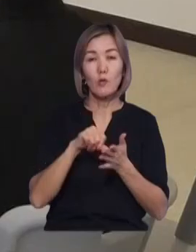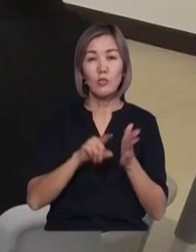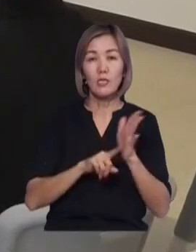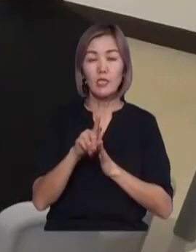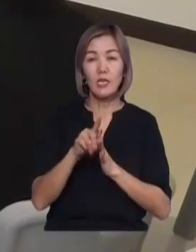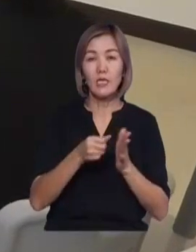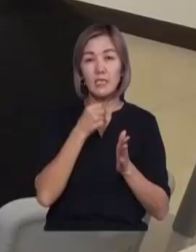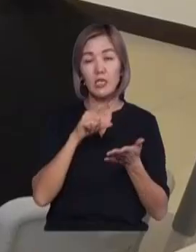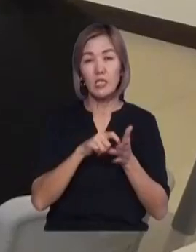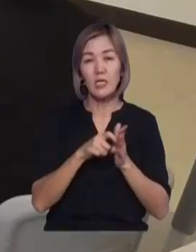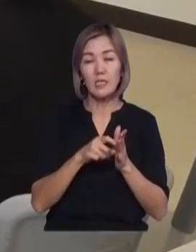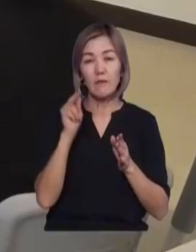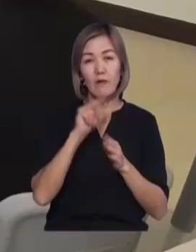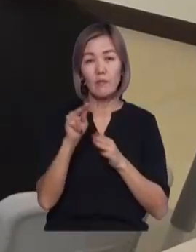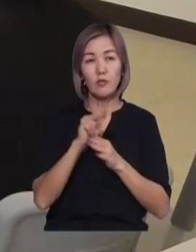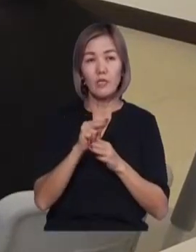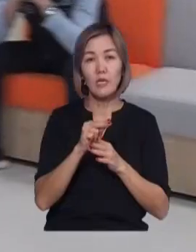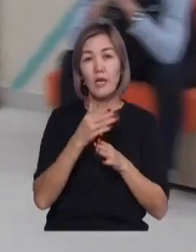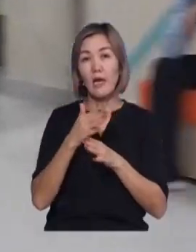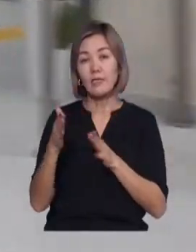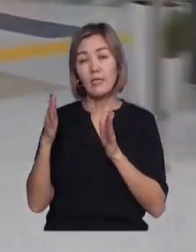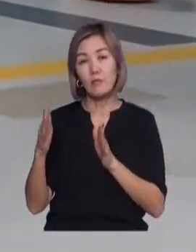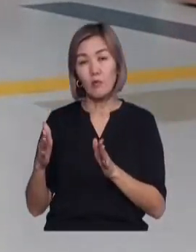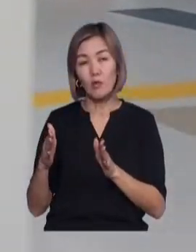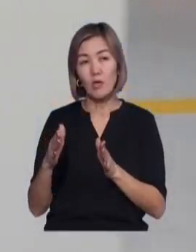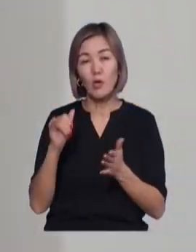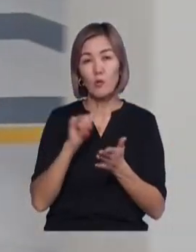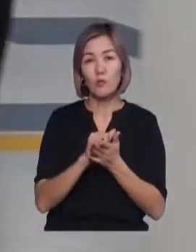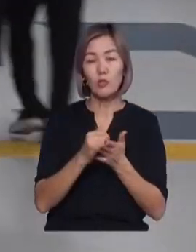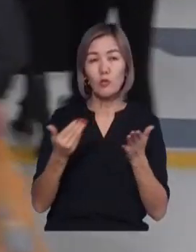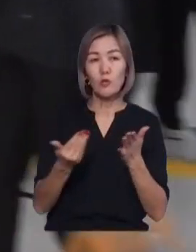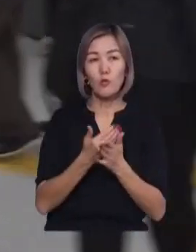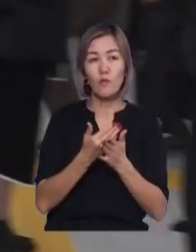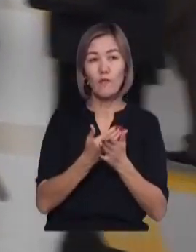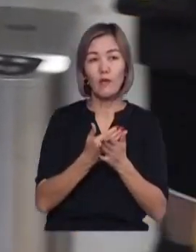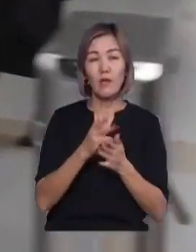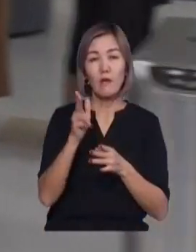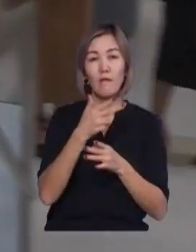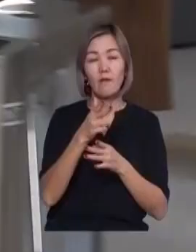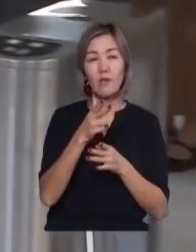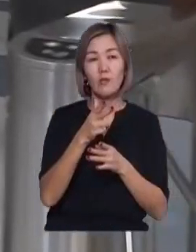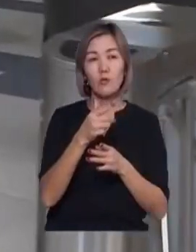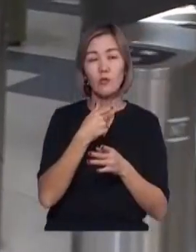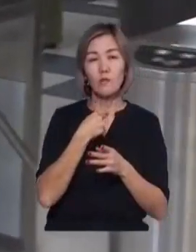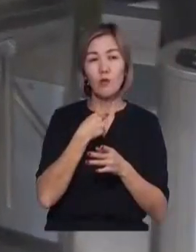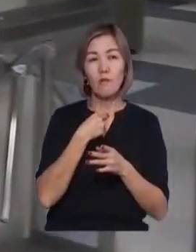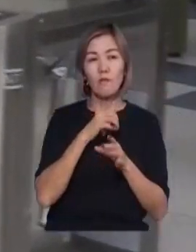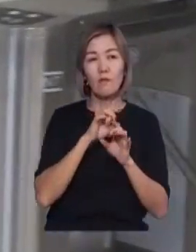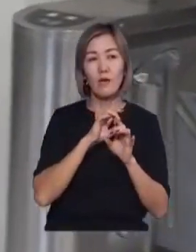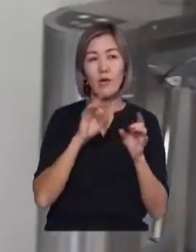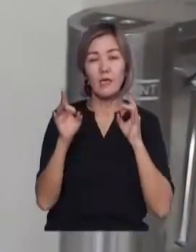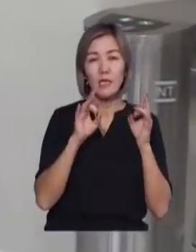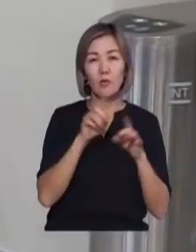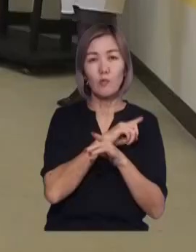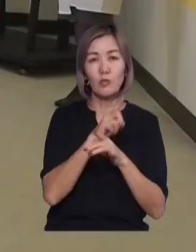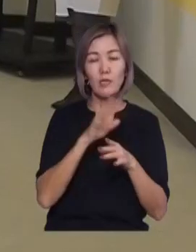начальных и старших классов обучаются в отдельных блоках. В здании установлены современные системы видеонаблюдения, звукового оповещения и других